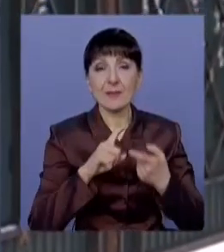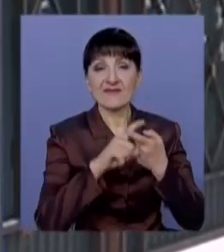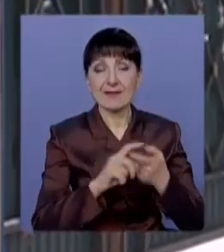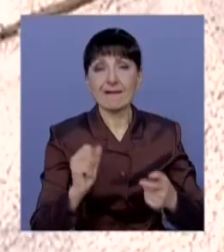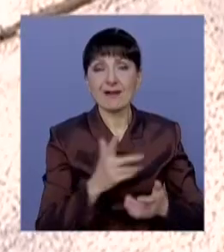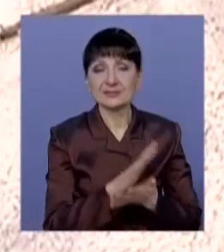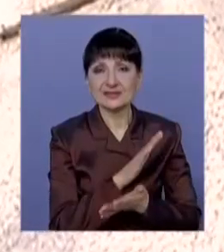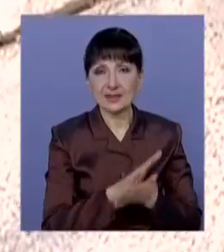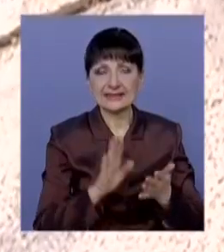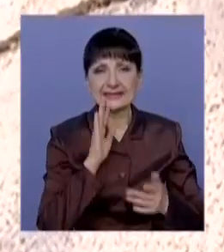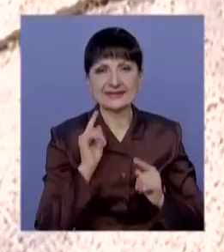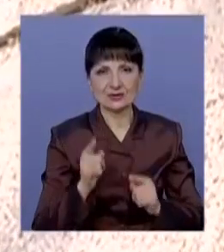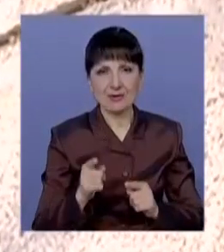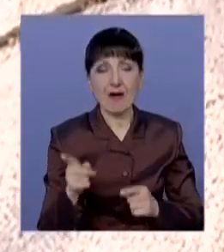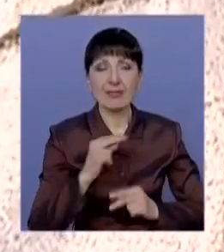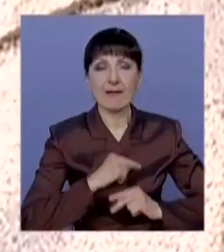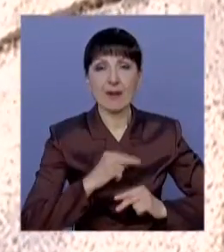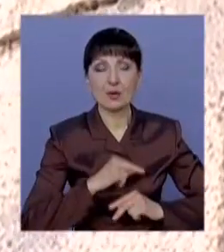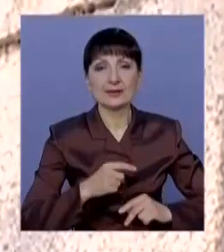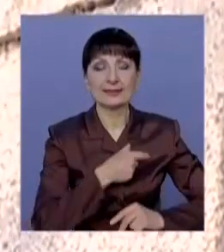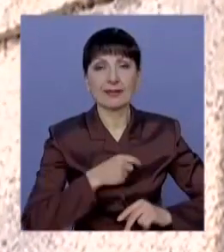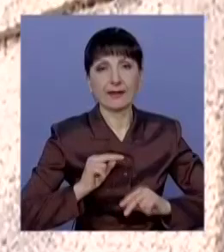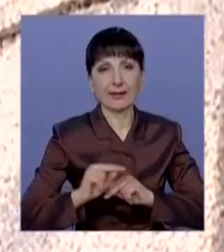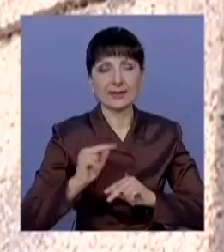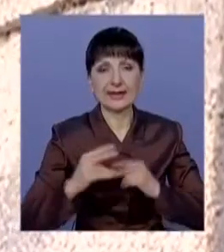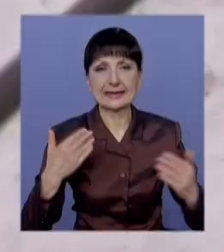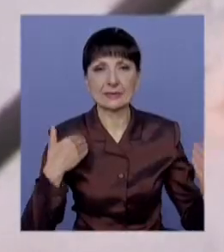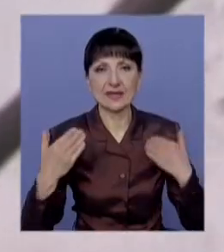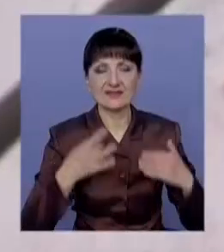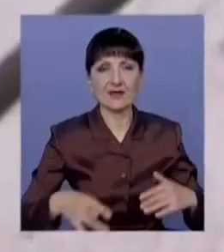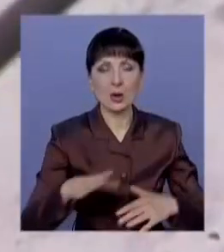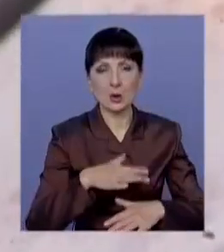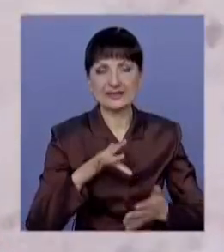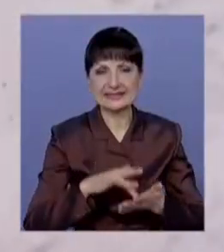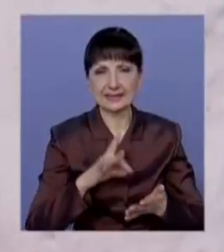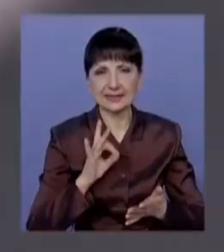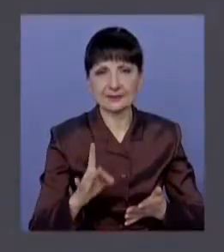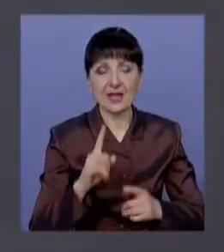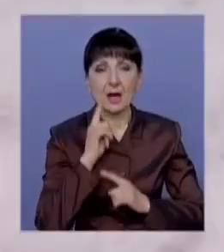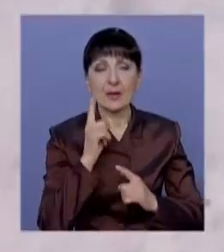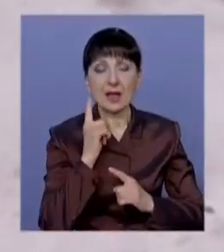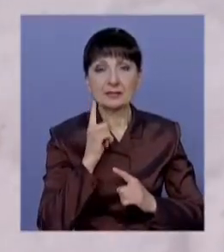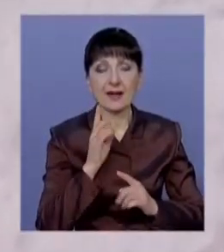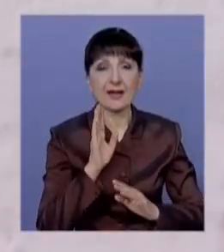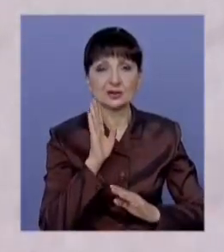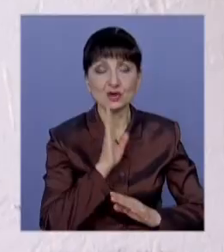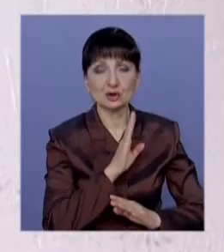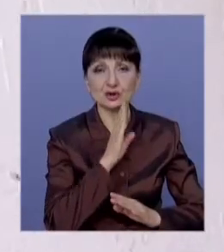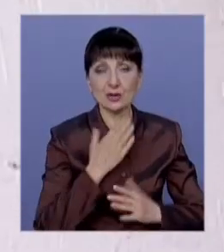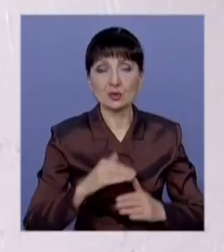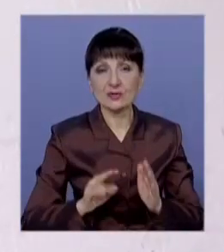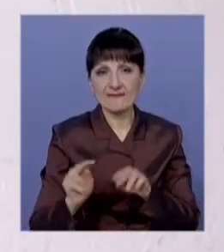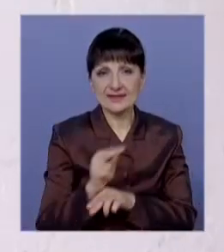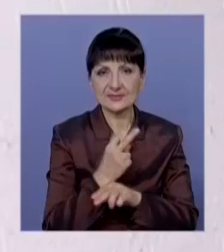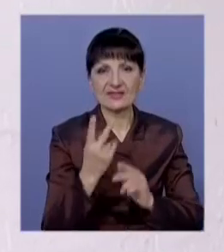газ, Нысангуль Еркенова. Она работает тренером по гимнастике в районном центре Бакыты-Отбасы. Молодая, инициативная женщина растит